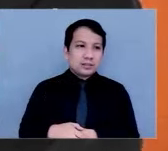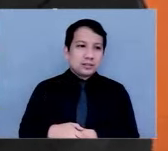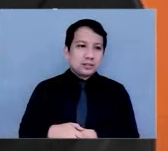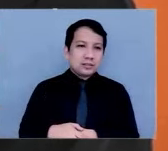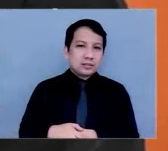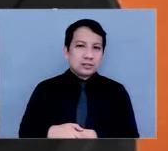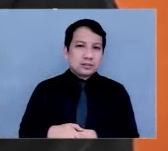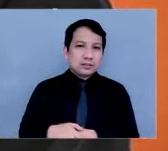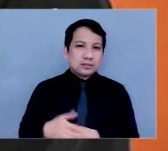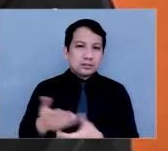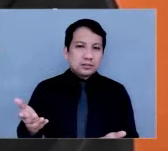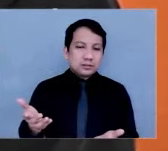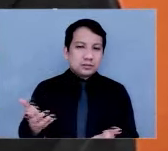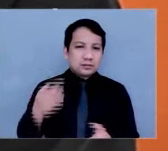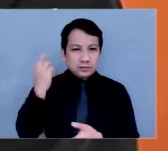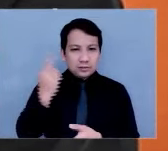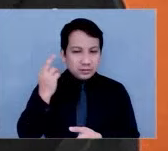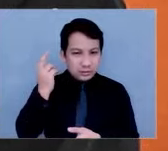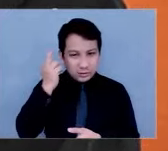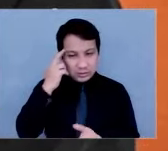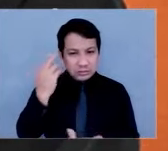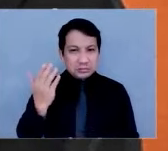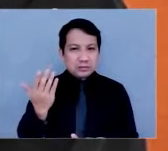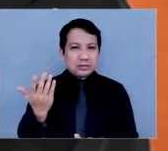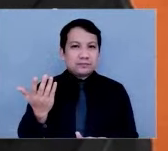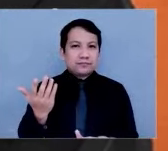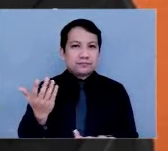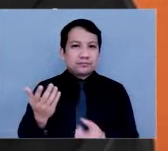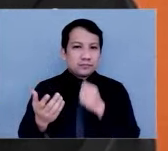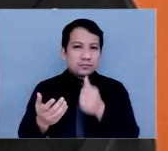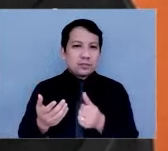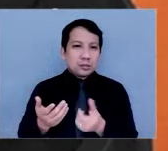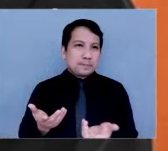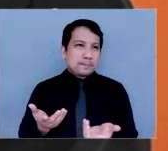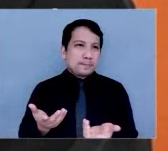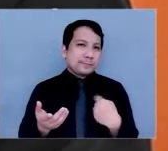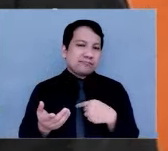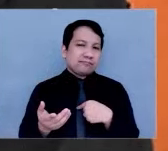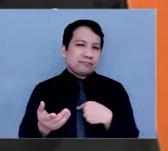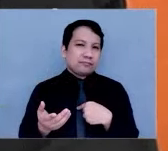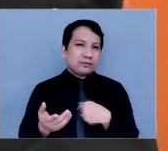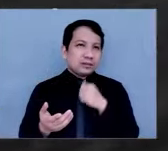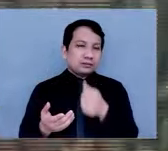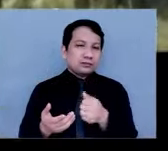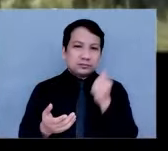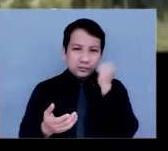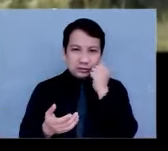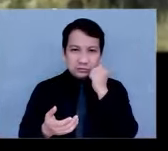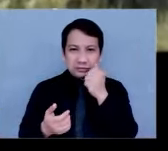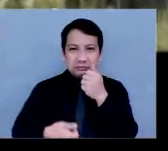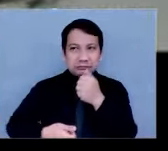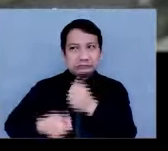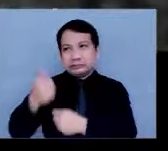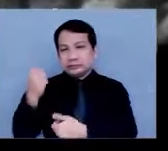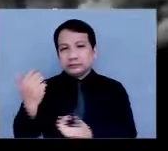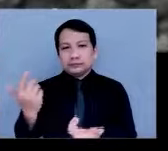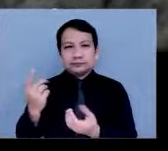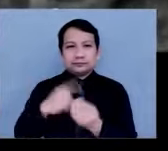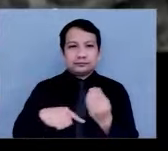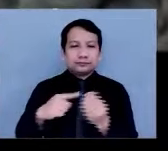yun nga, isa yun sa mga, parang sinabi ko nga kanina na instances na hindi araw-araw pa na Buti na lang